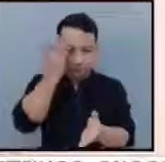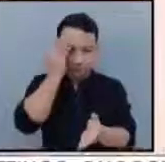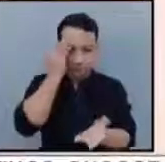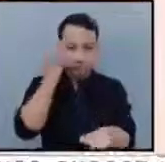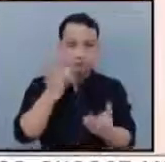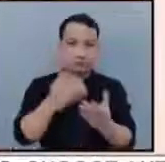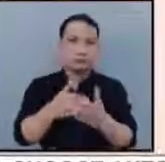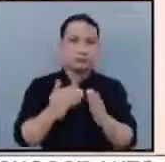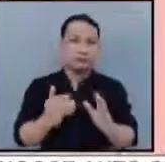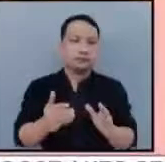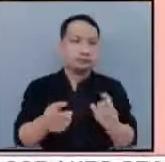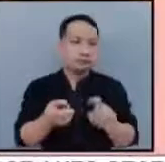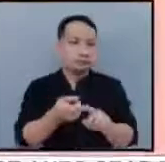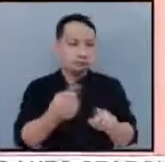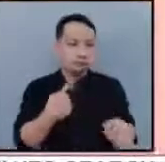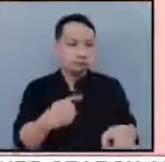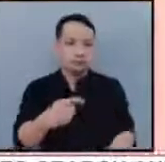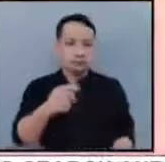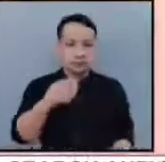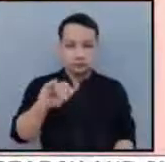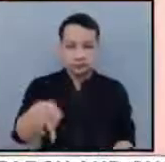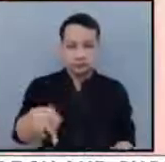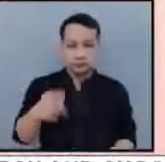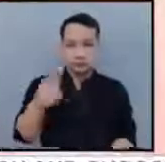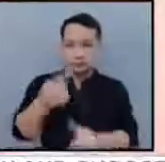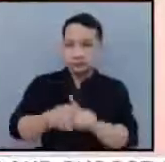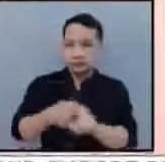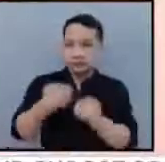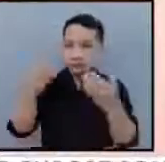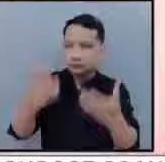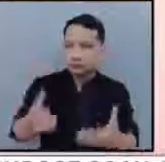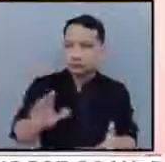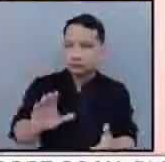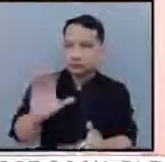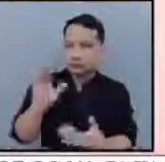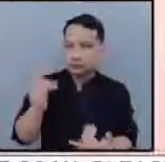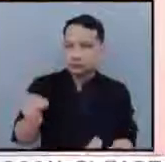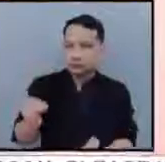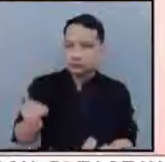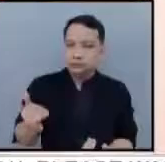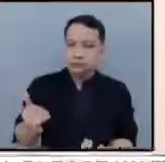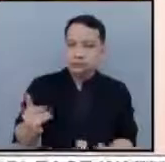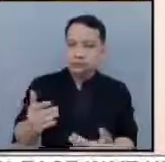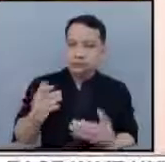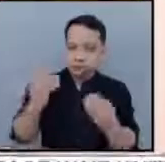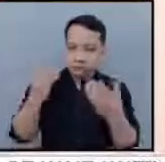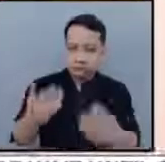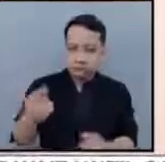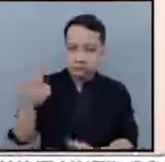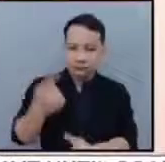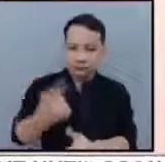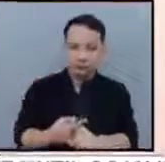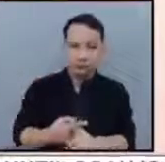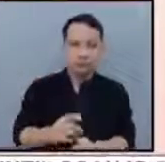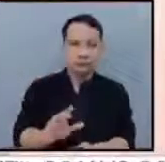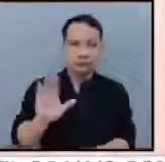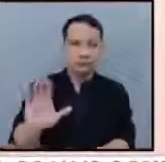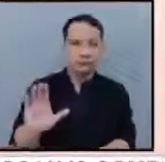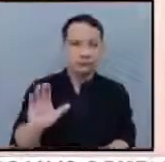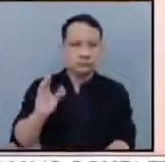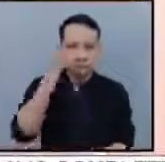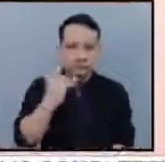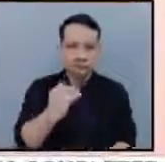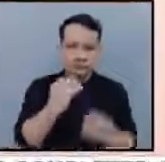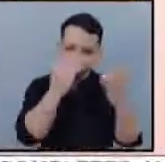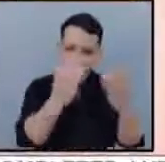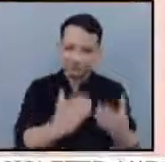doon sa National Indigenous Peoples Month, Teacher's Month din ngayon, I just wanna know, sir, bakit po ba teacher o pagiging guro ang inyong pinili